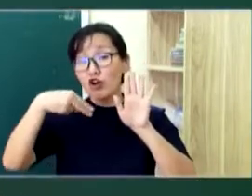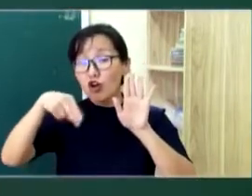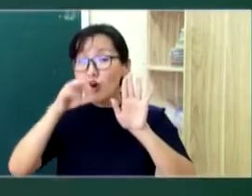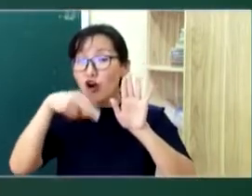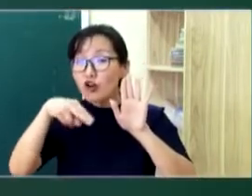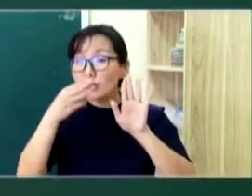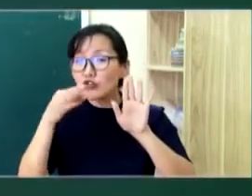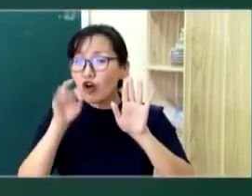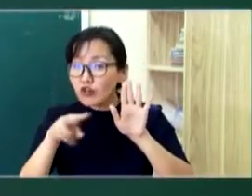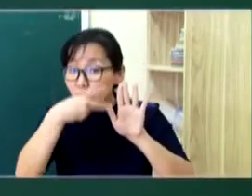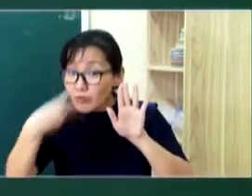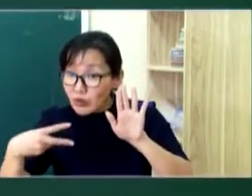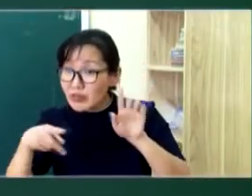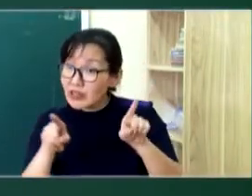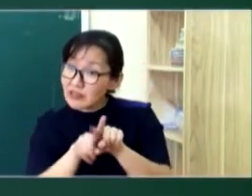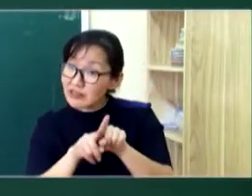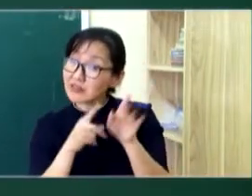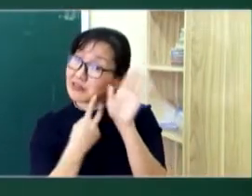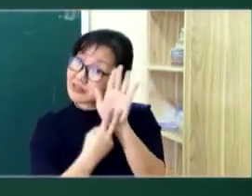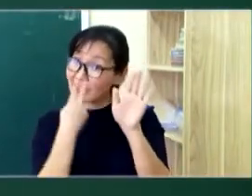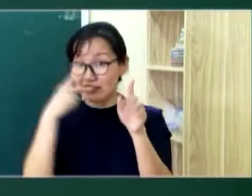За 5-т нь.